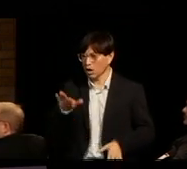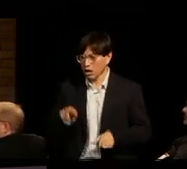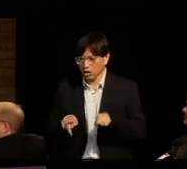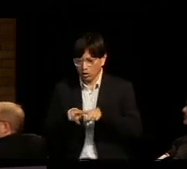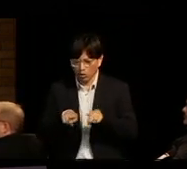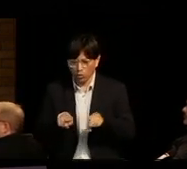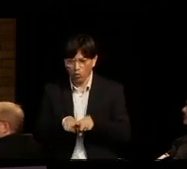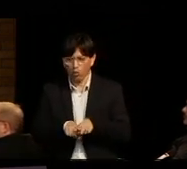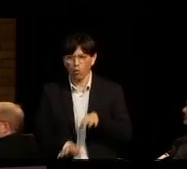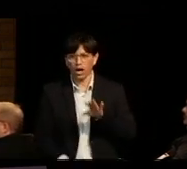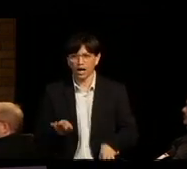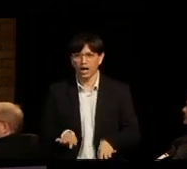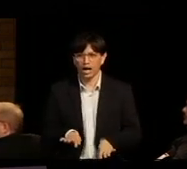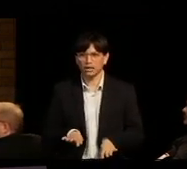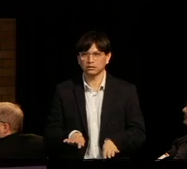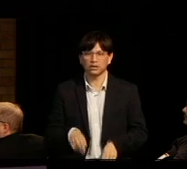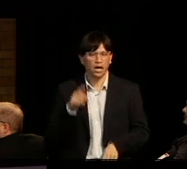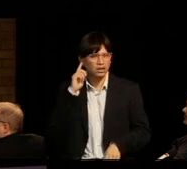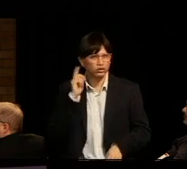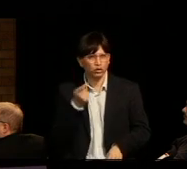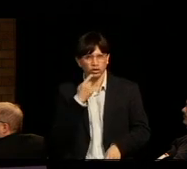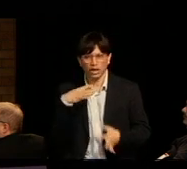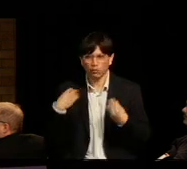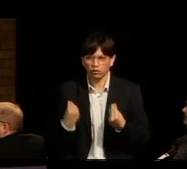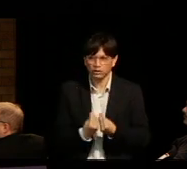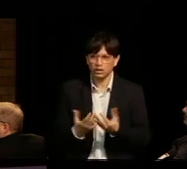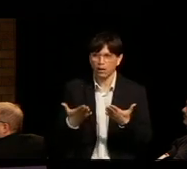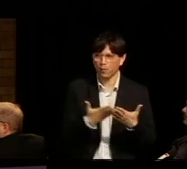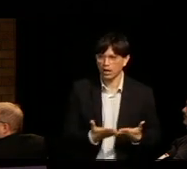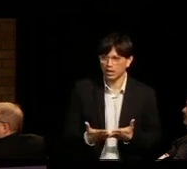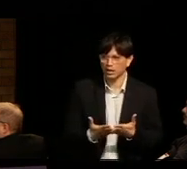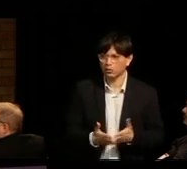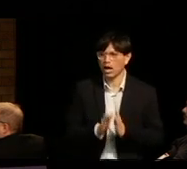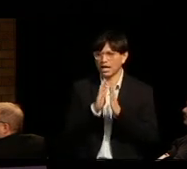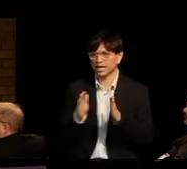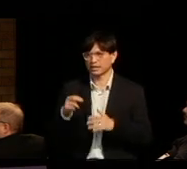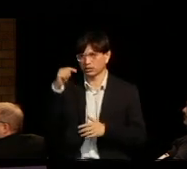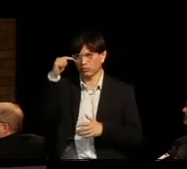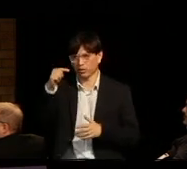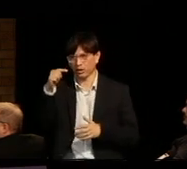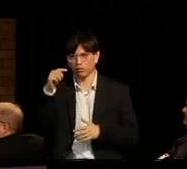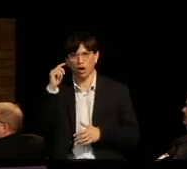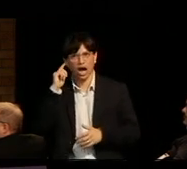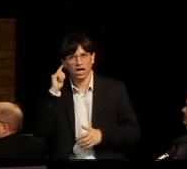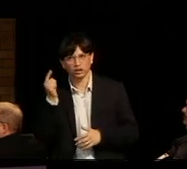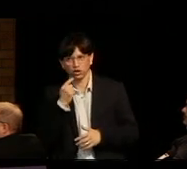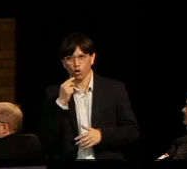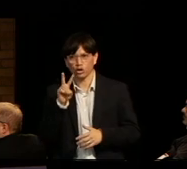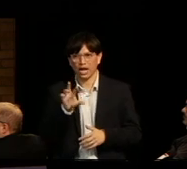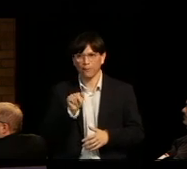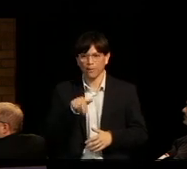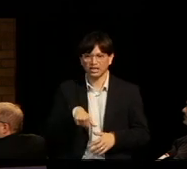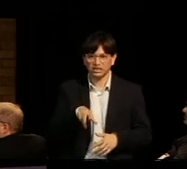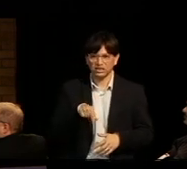ascoltiamo insieme un brano del Vangelo tutti quanti lo ascoltiamo insieme il catechista per primo Ascolta il brano del Vangelo insieme con i